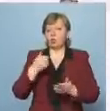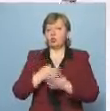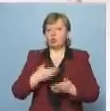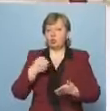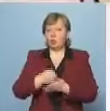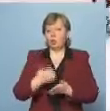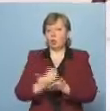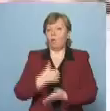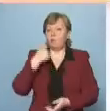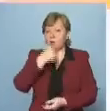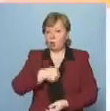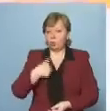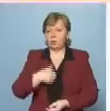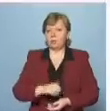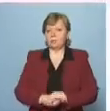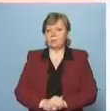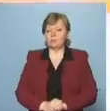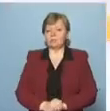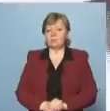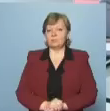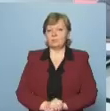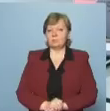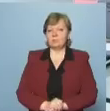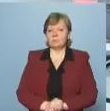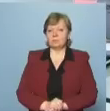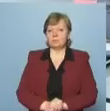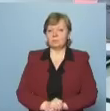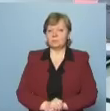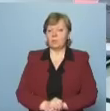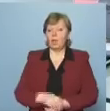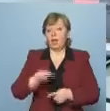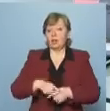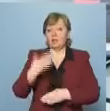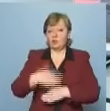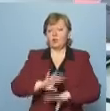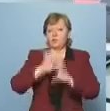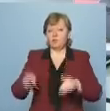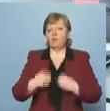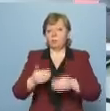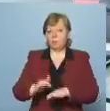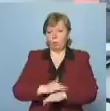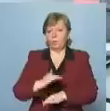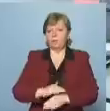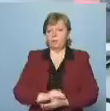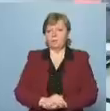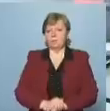Вероника Ваульна, Юрий Зелененький, телеканал «Моя Удмуртия». У меня все. Удачного дня. До свидания.